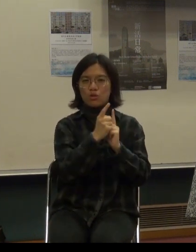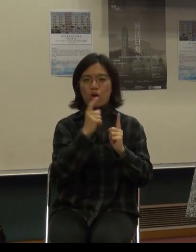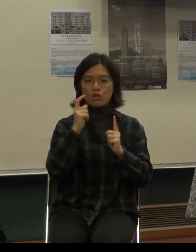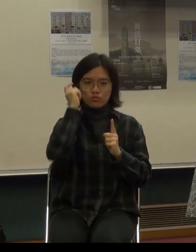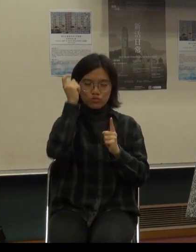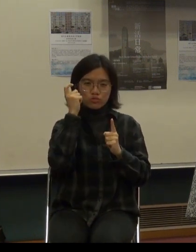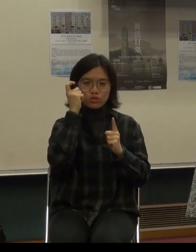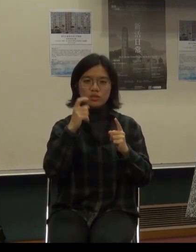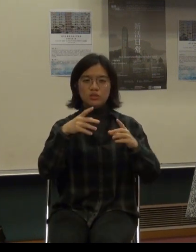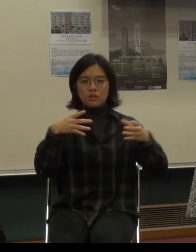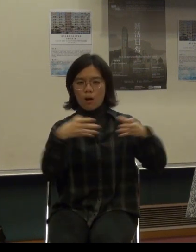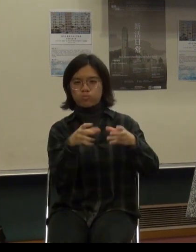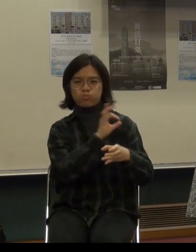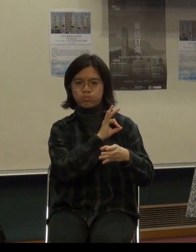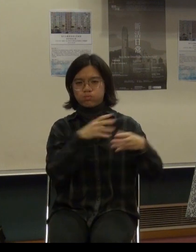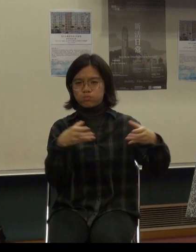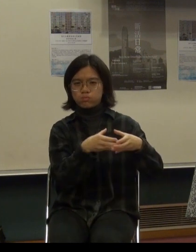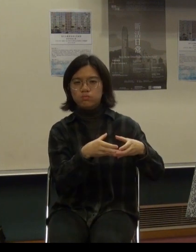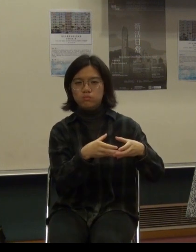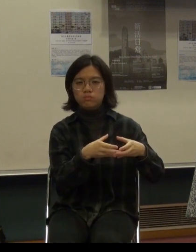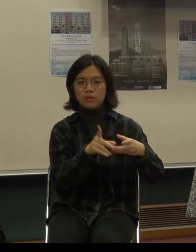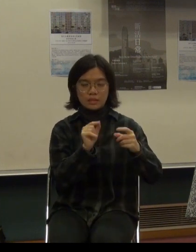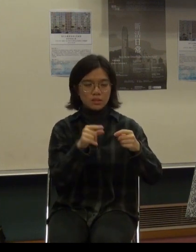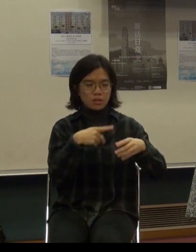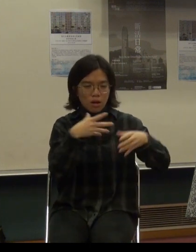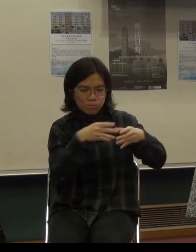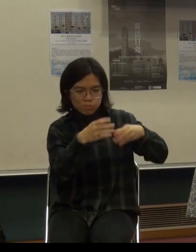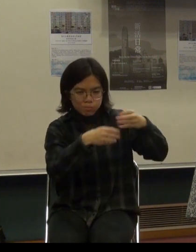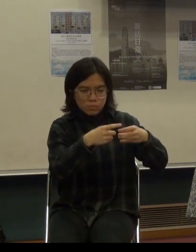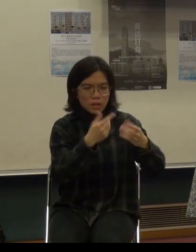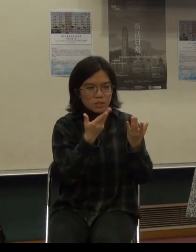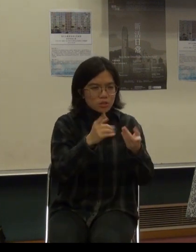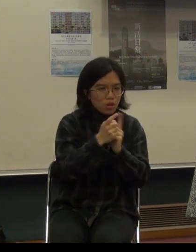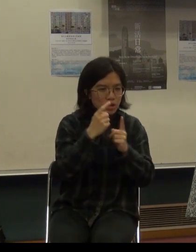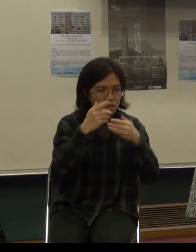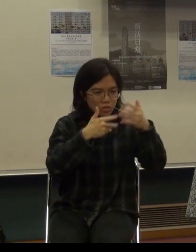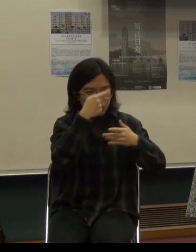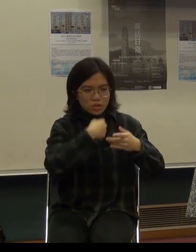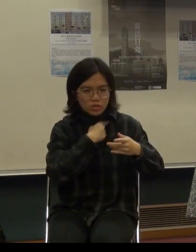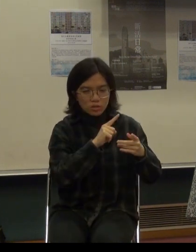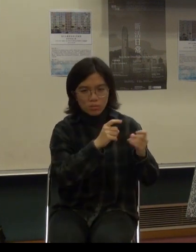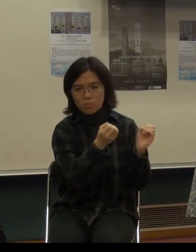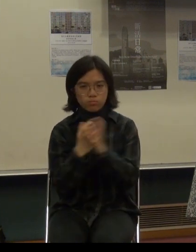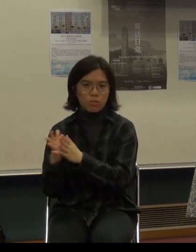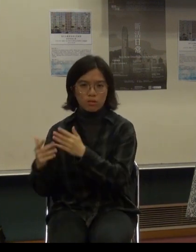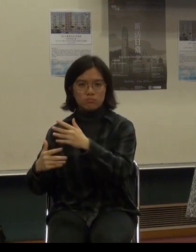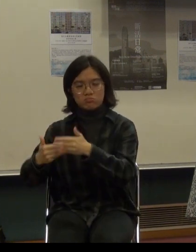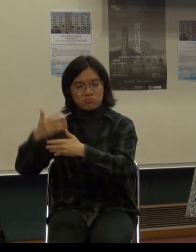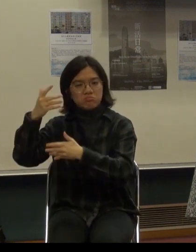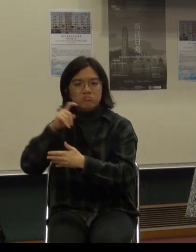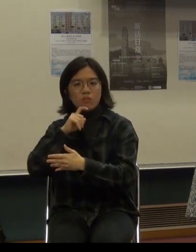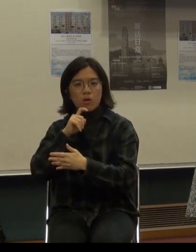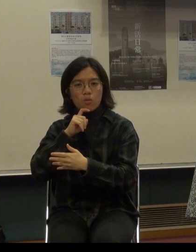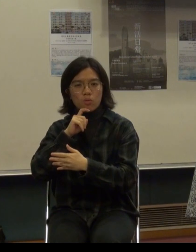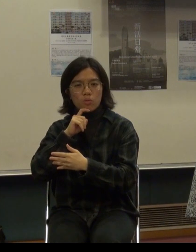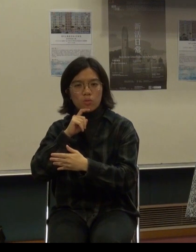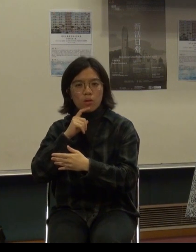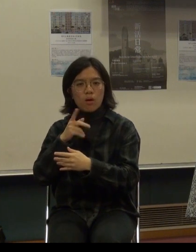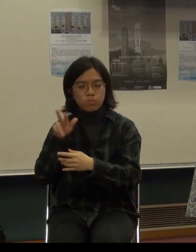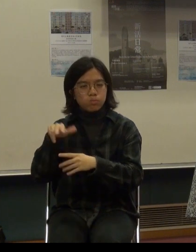在一起去談究竟所謂的現代建築應該是怎樣，而他們那個現代建築的那個 understanding， 他們的那個理解呢，就是